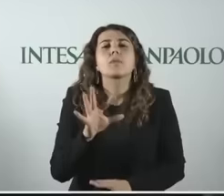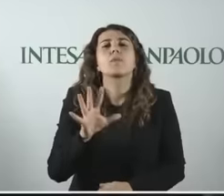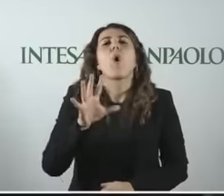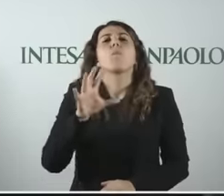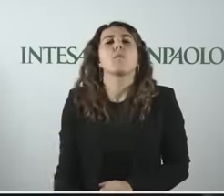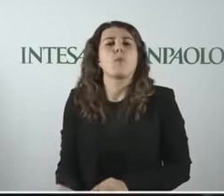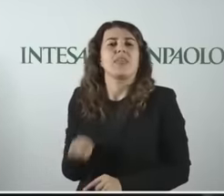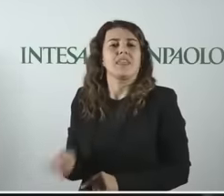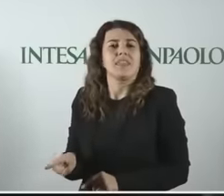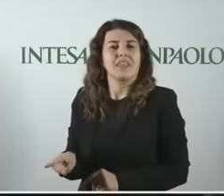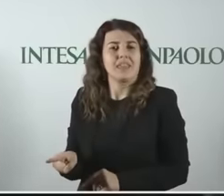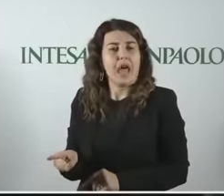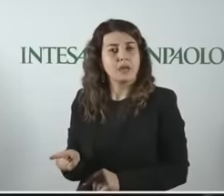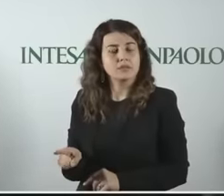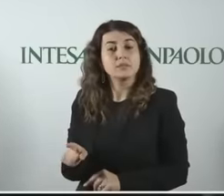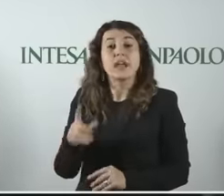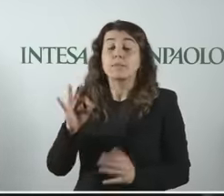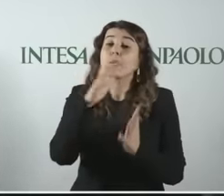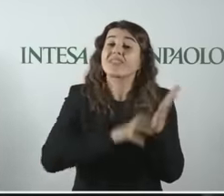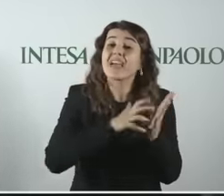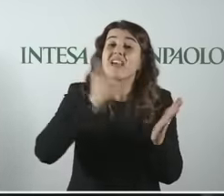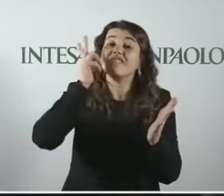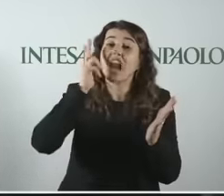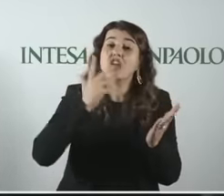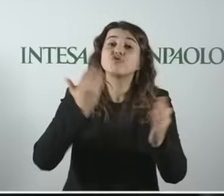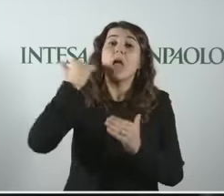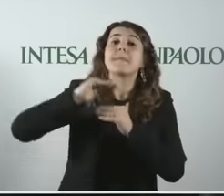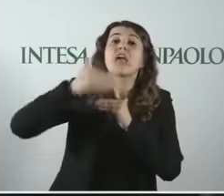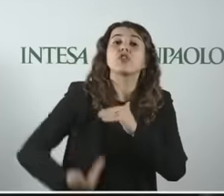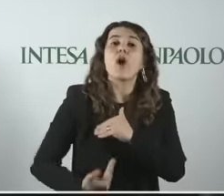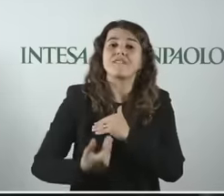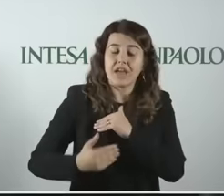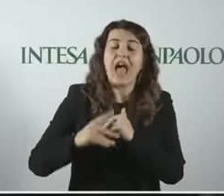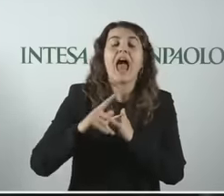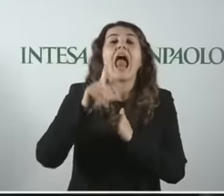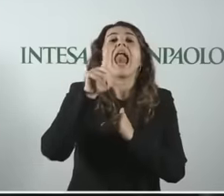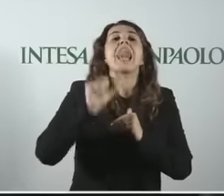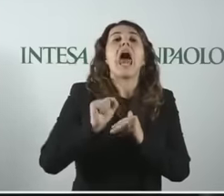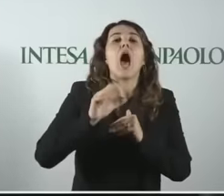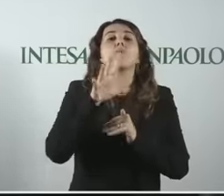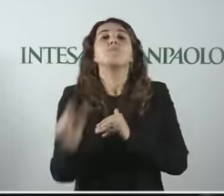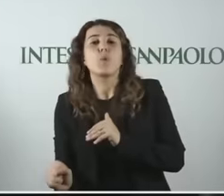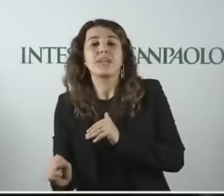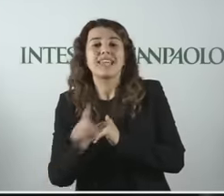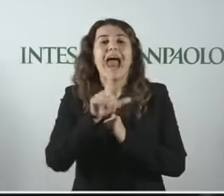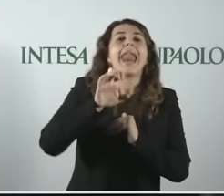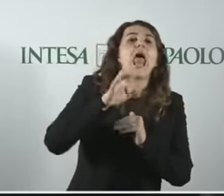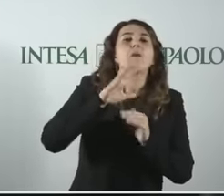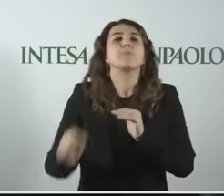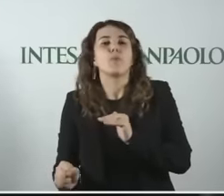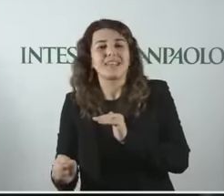Puglia specialmente nei testi francesi medievali quando si legge la Puglia o le Puglie aula in